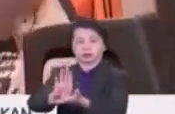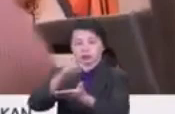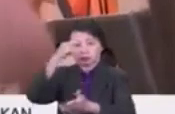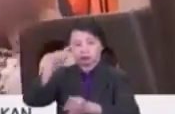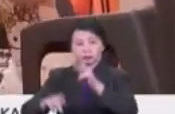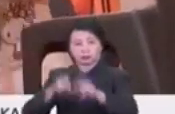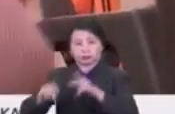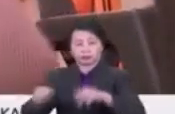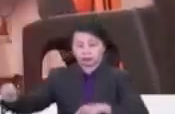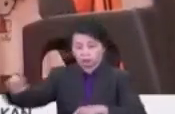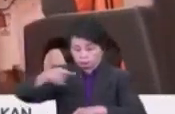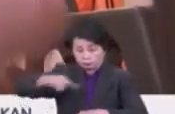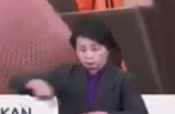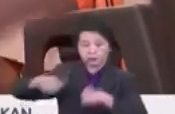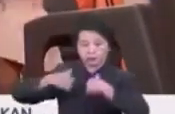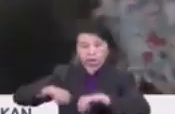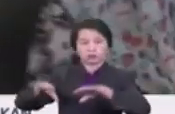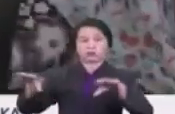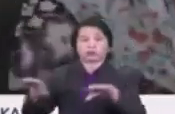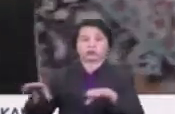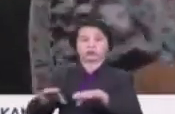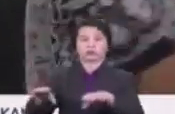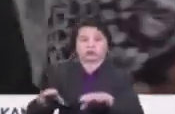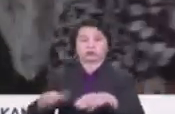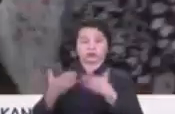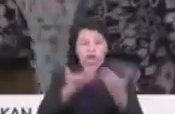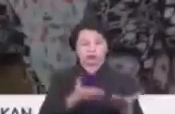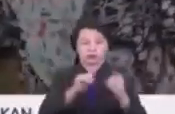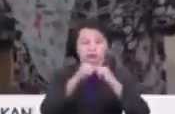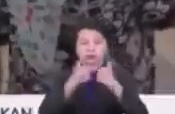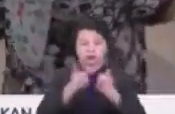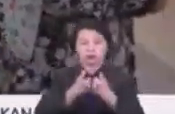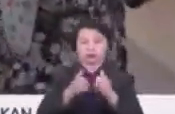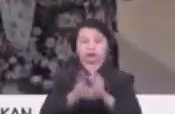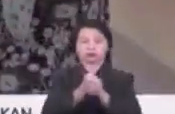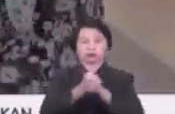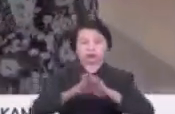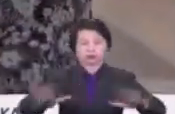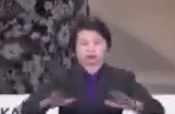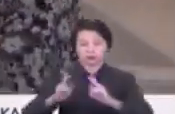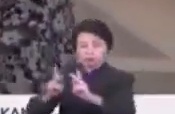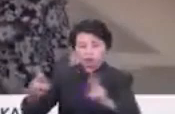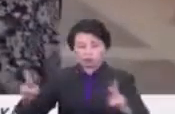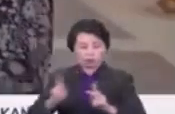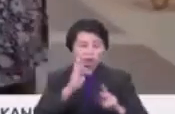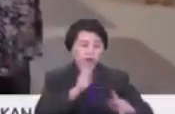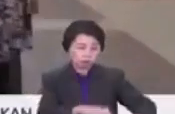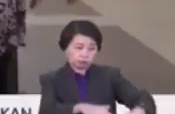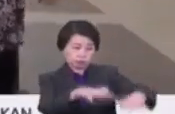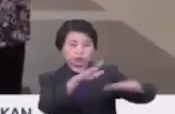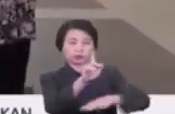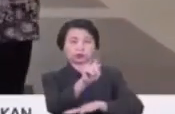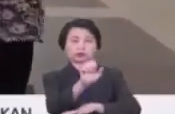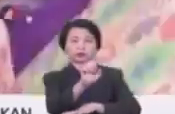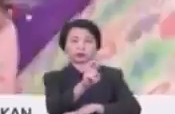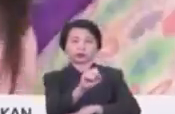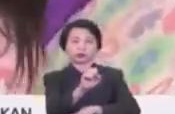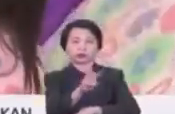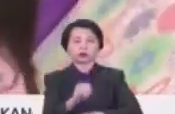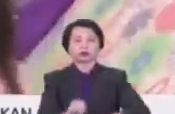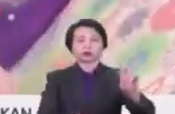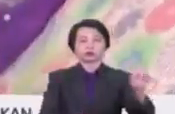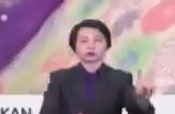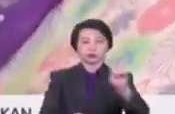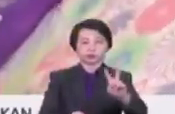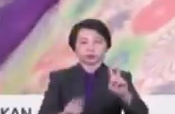penduduk terkesan masih giat dijalankan oleh agensi penyelamat. Kawasan terjejas banjir di Tenom kekal 22